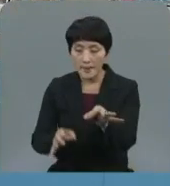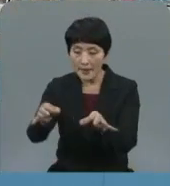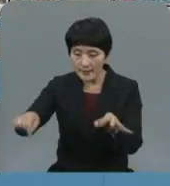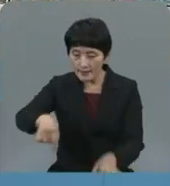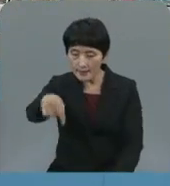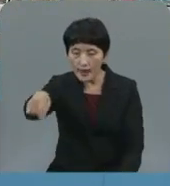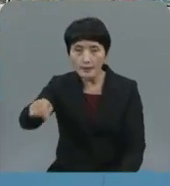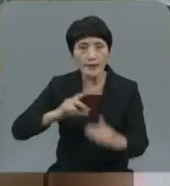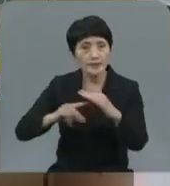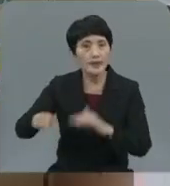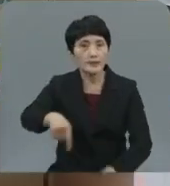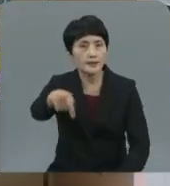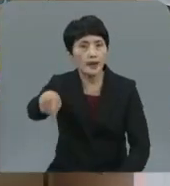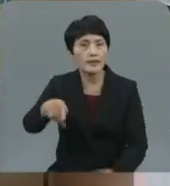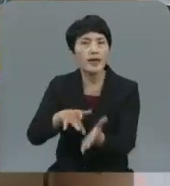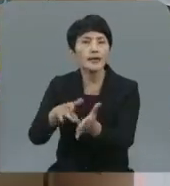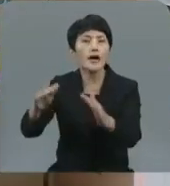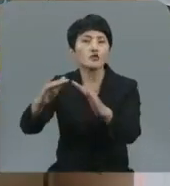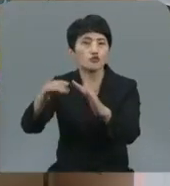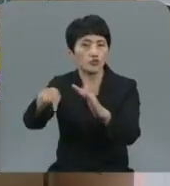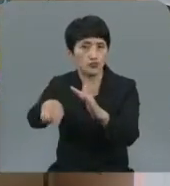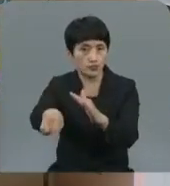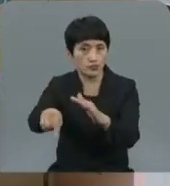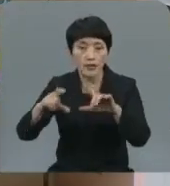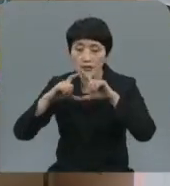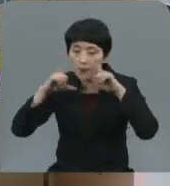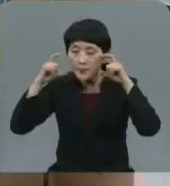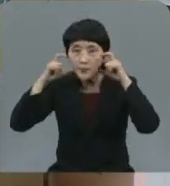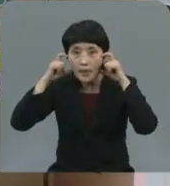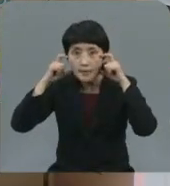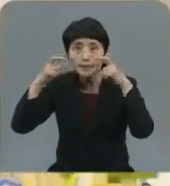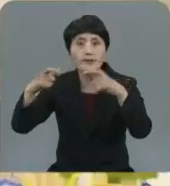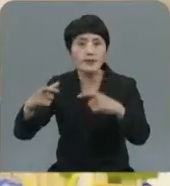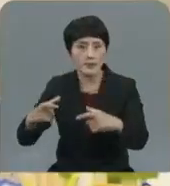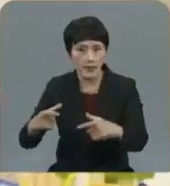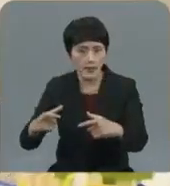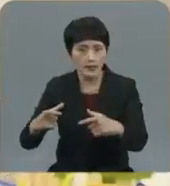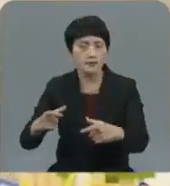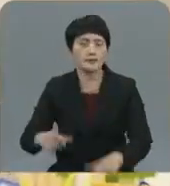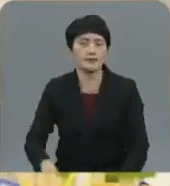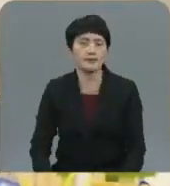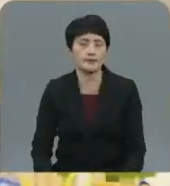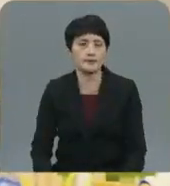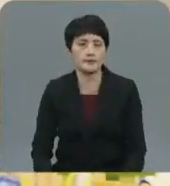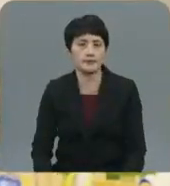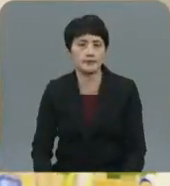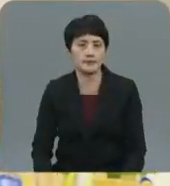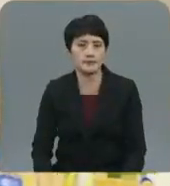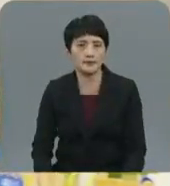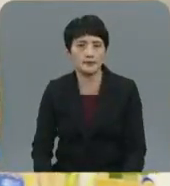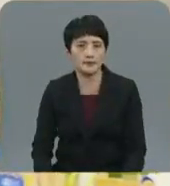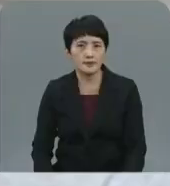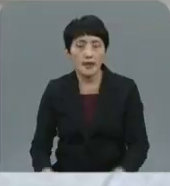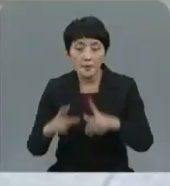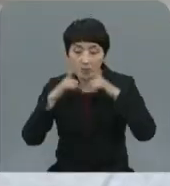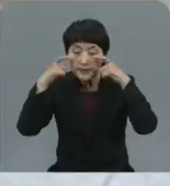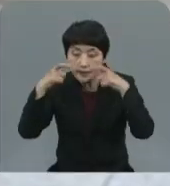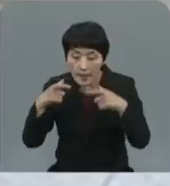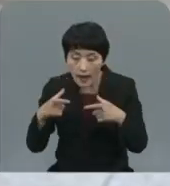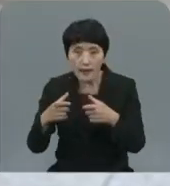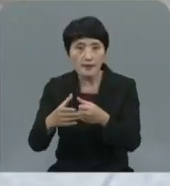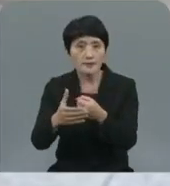新增危重病例数也减少了 55%， 也未出现新型变异毒株，防疫情况保持稳